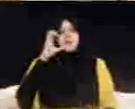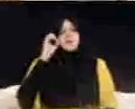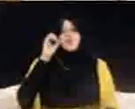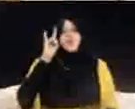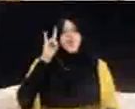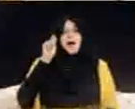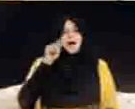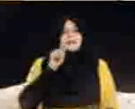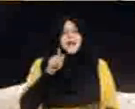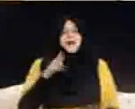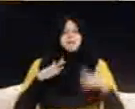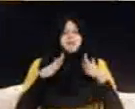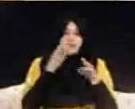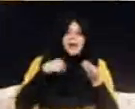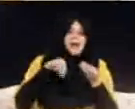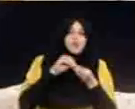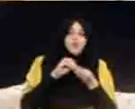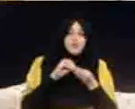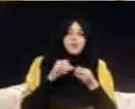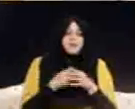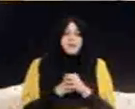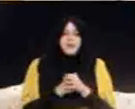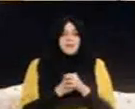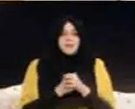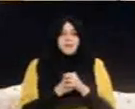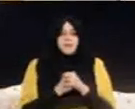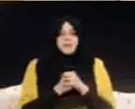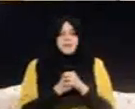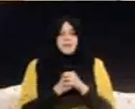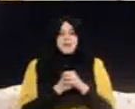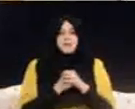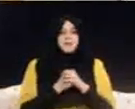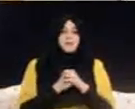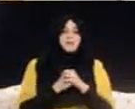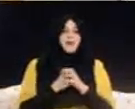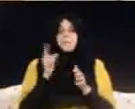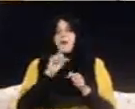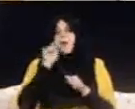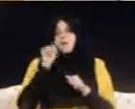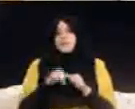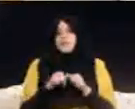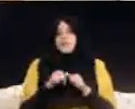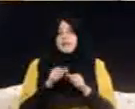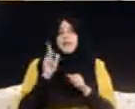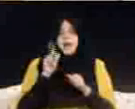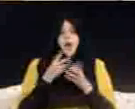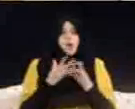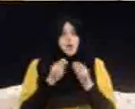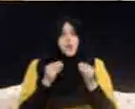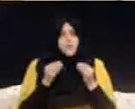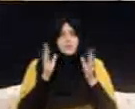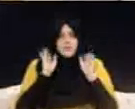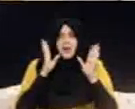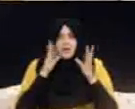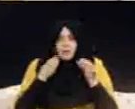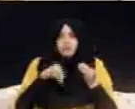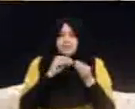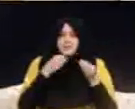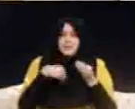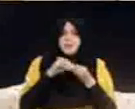من النوافل، هي تدخل في صنف النوافل. هناك نوافل كثيرة، كان صلاة